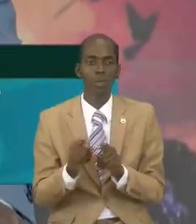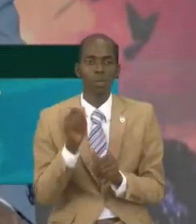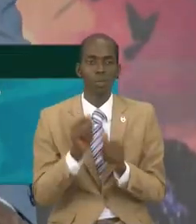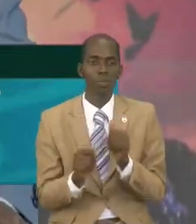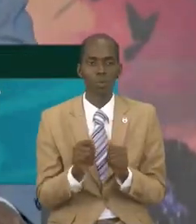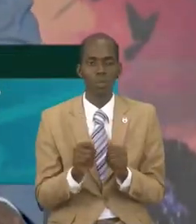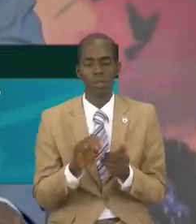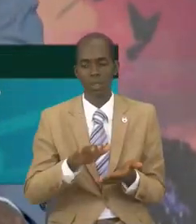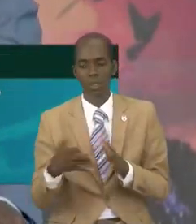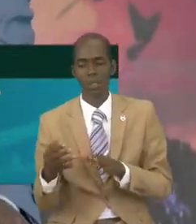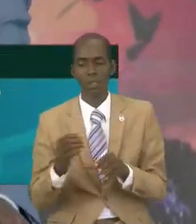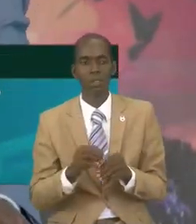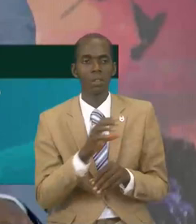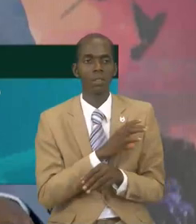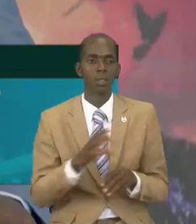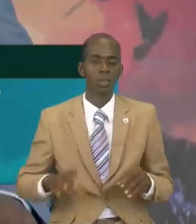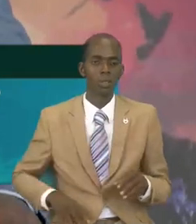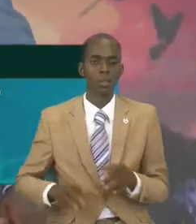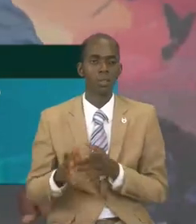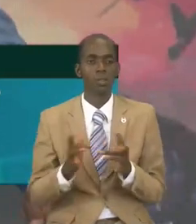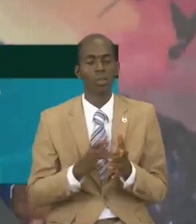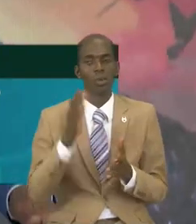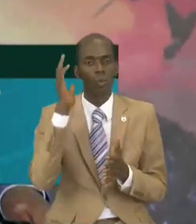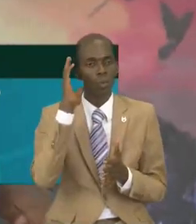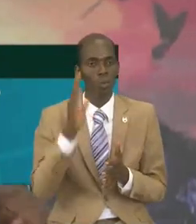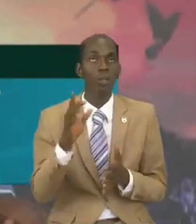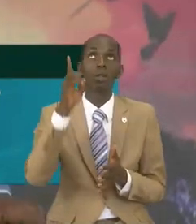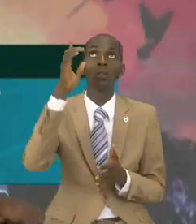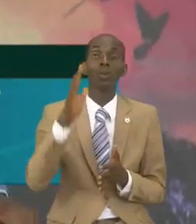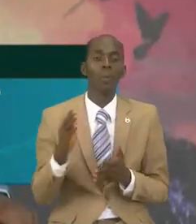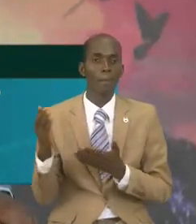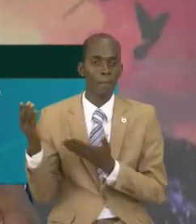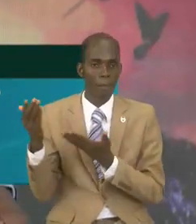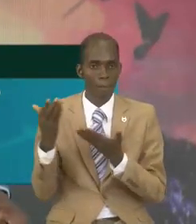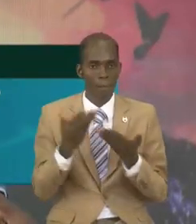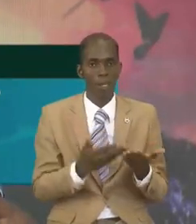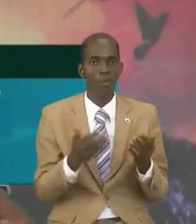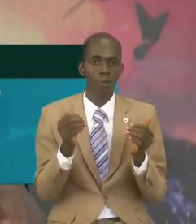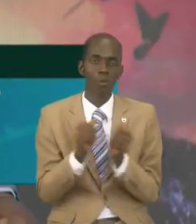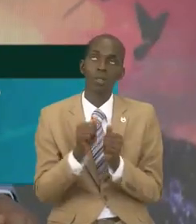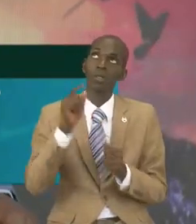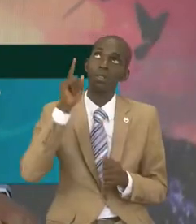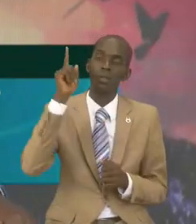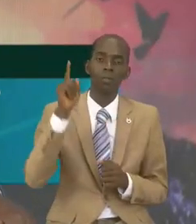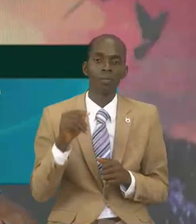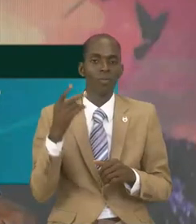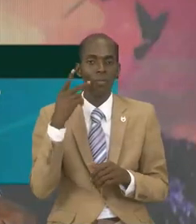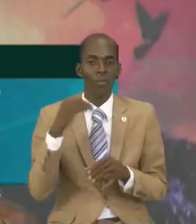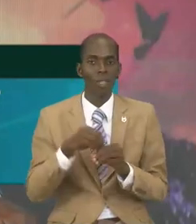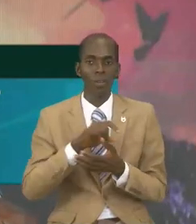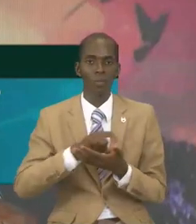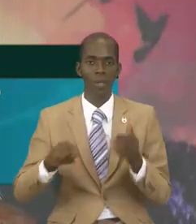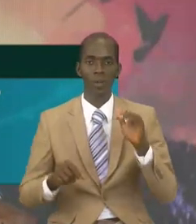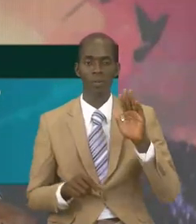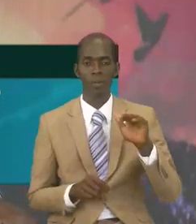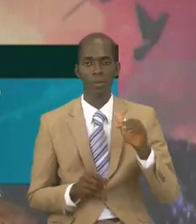croyons aussi que Dieu ramènera par Jésus et avec lui ceux qui sont morts.